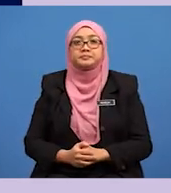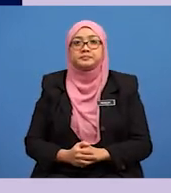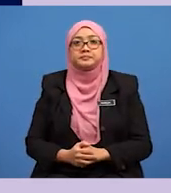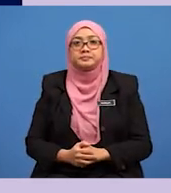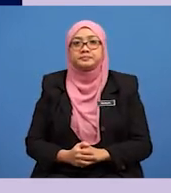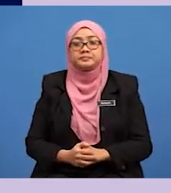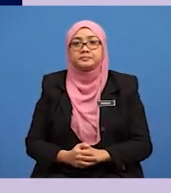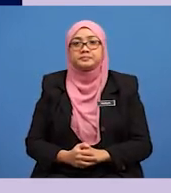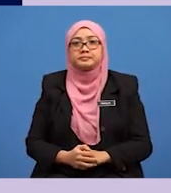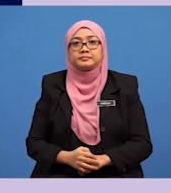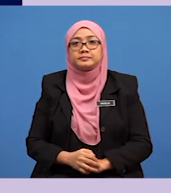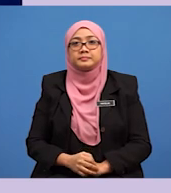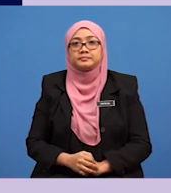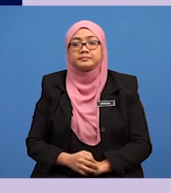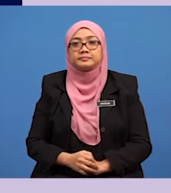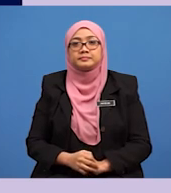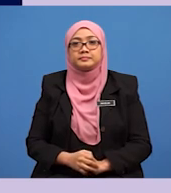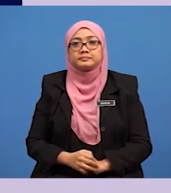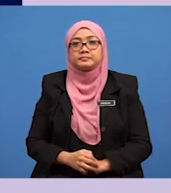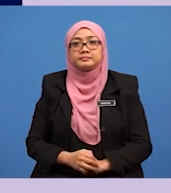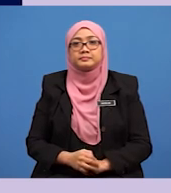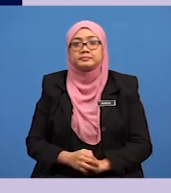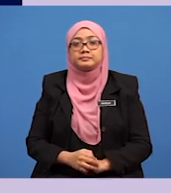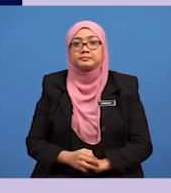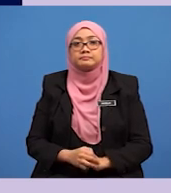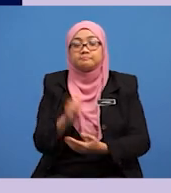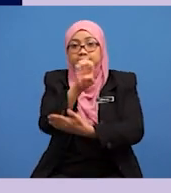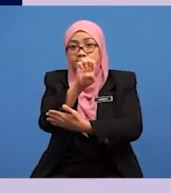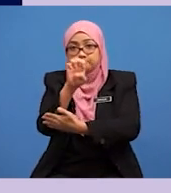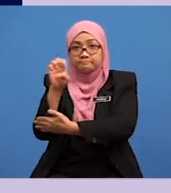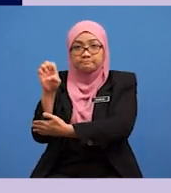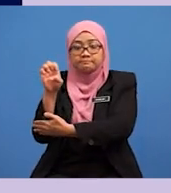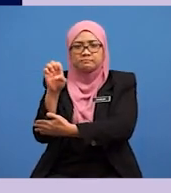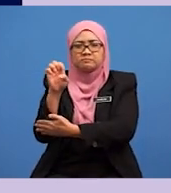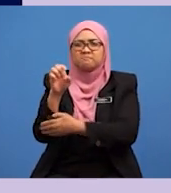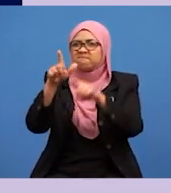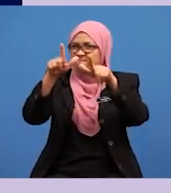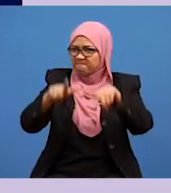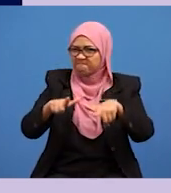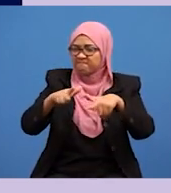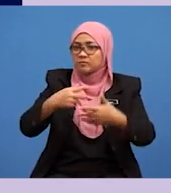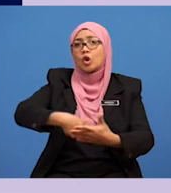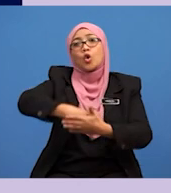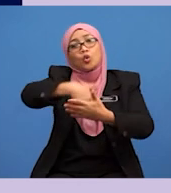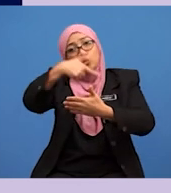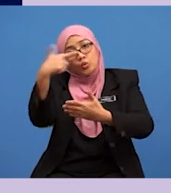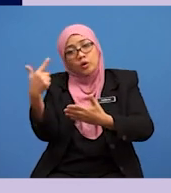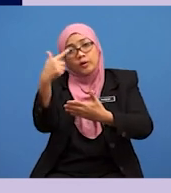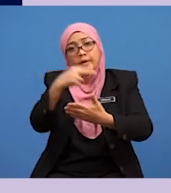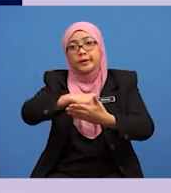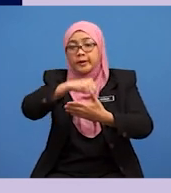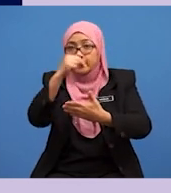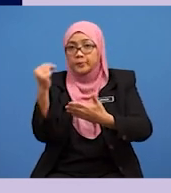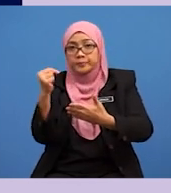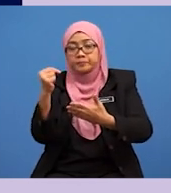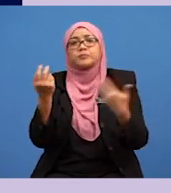Manakala elektron berada di luar nukleus. Hanya elektron sahaja yang boleh